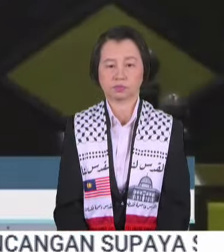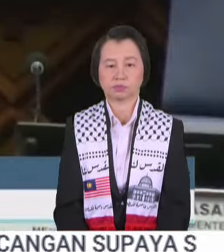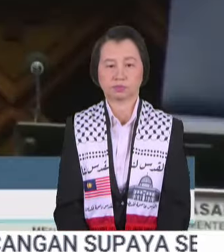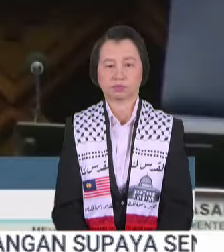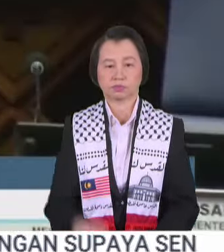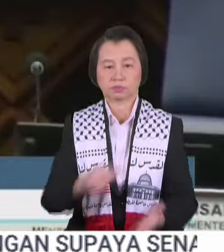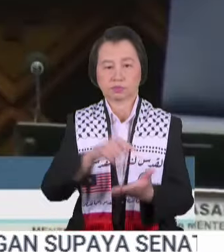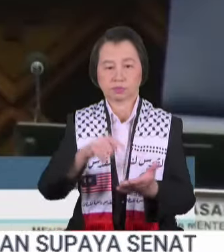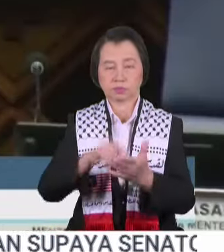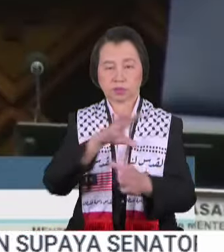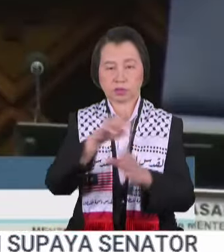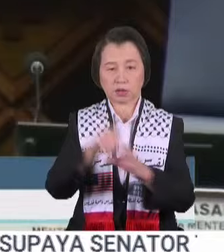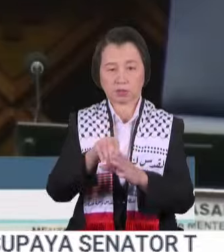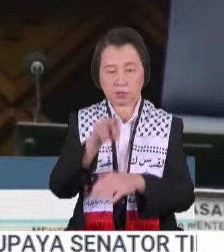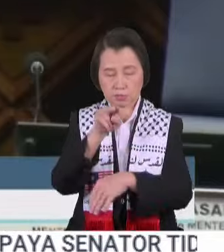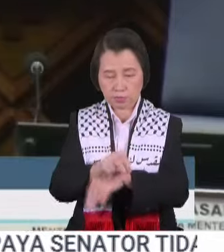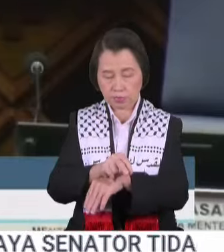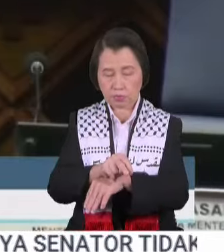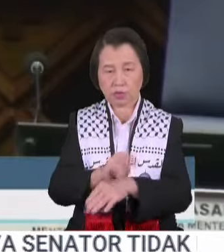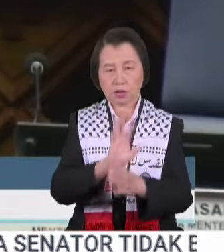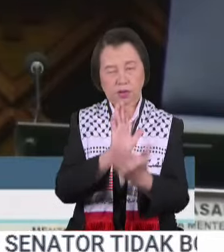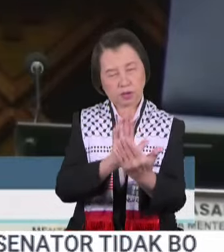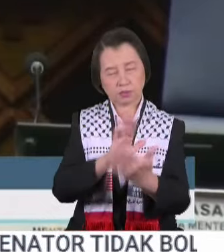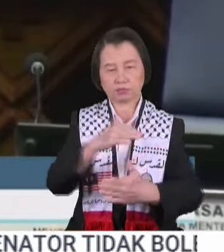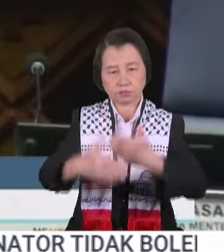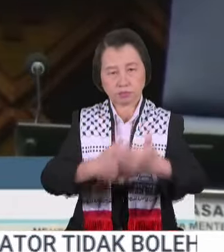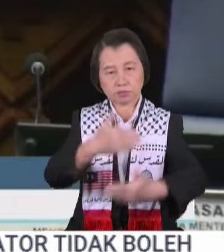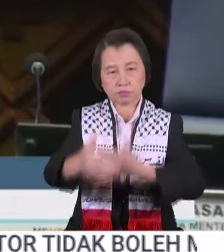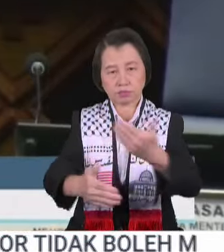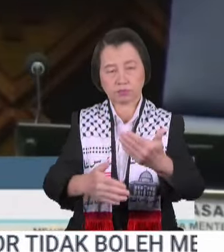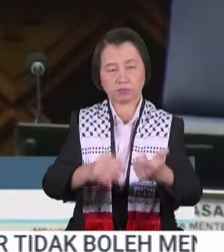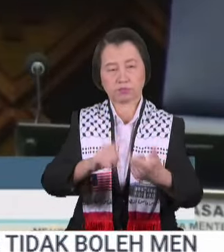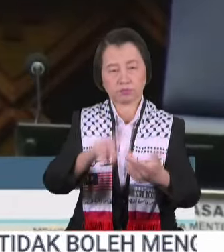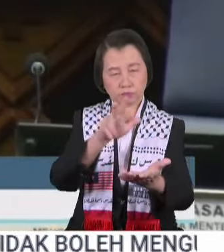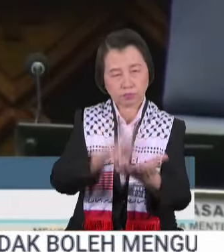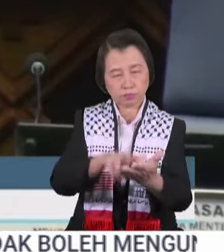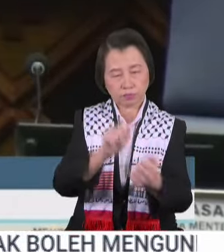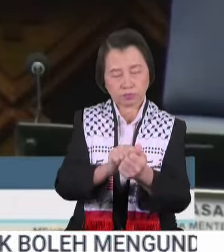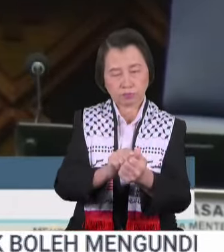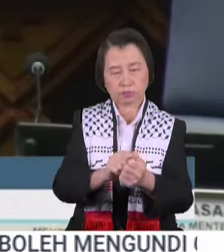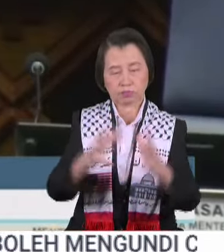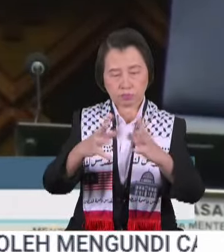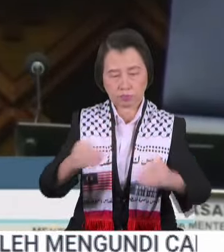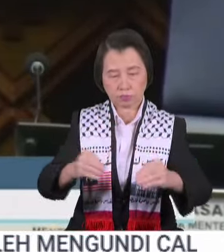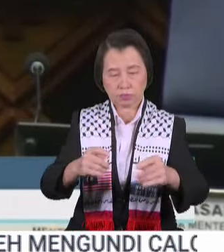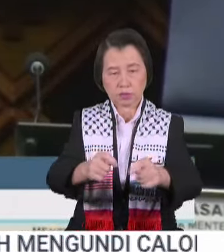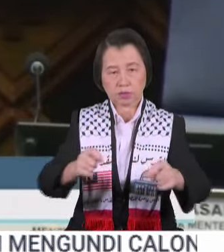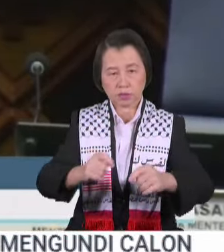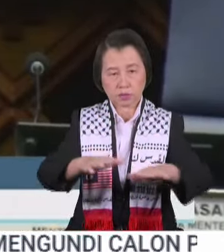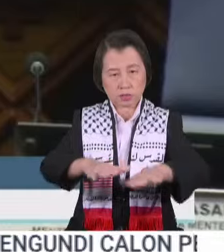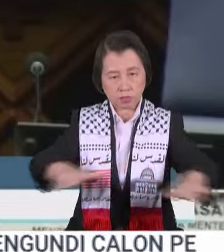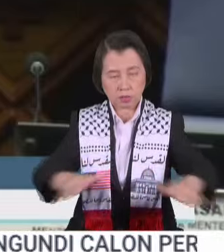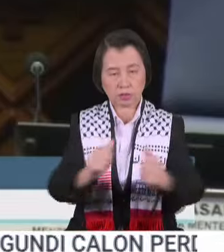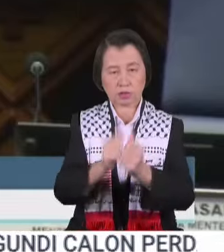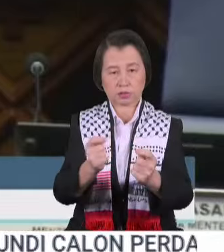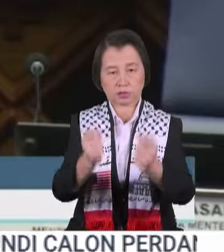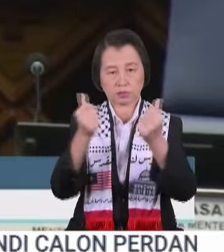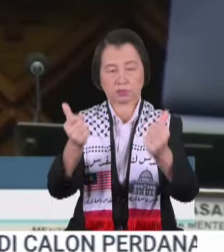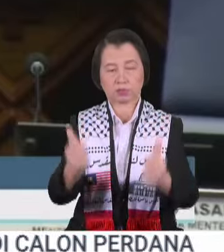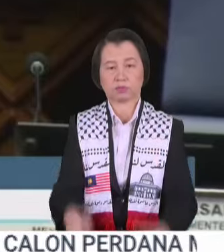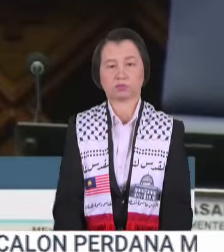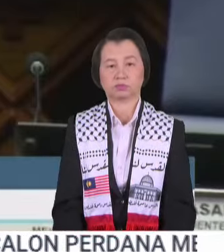Ini termasuk pemantauan terhadap kemajuan, spesifikasi dan penyelesaian isu tapak dengan kadar